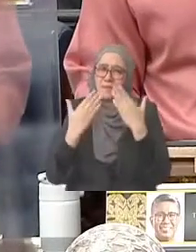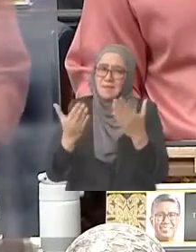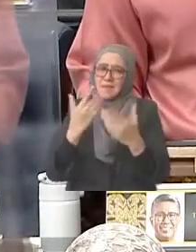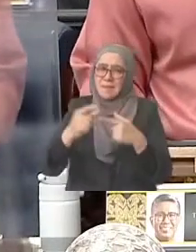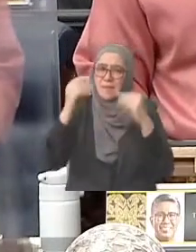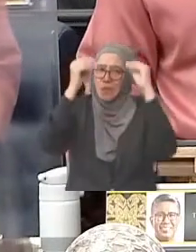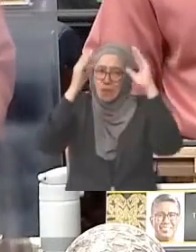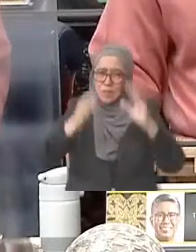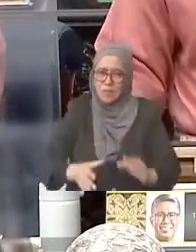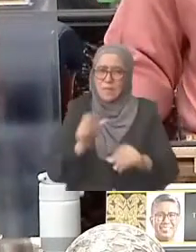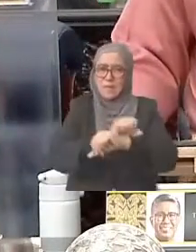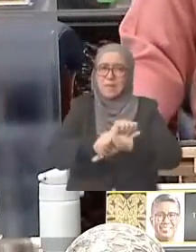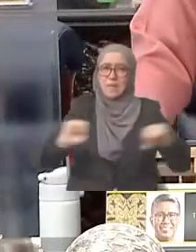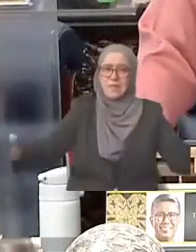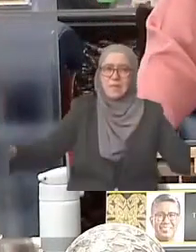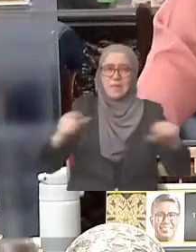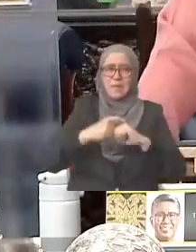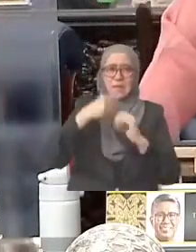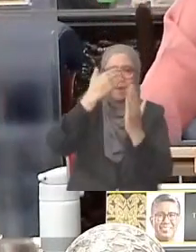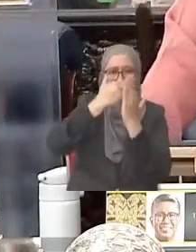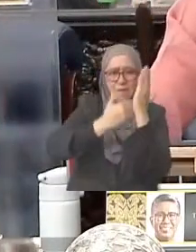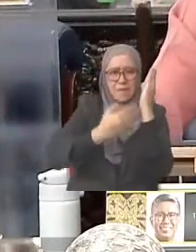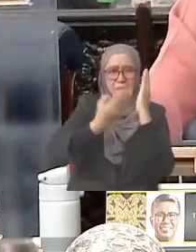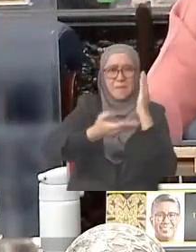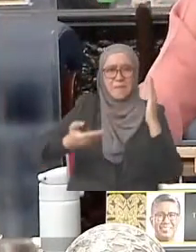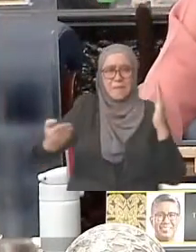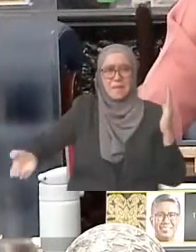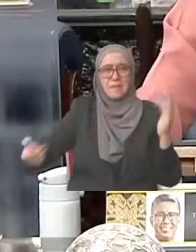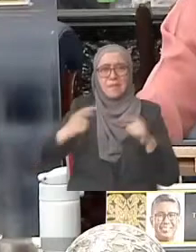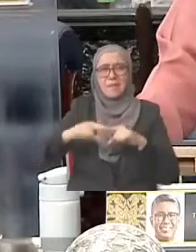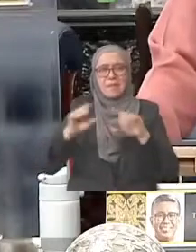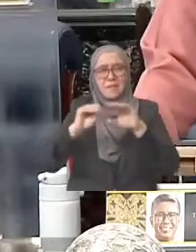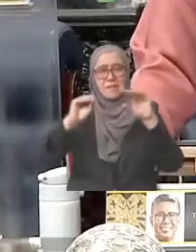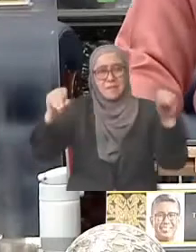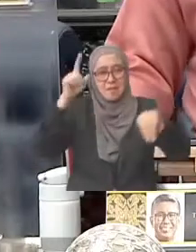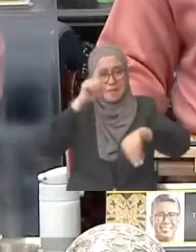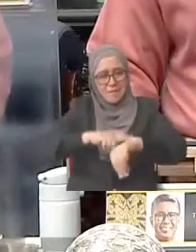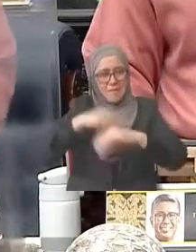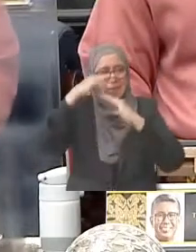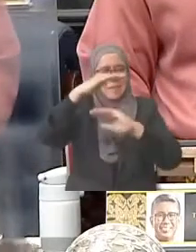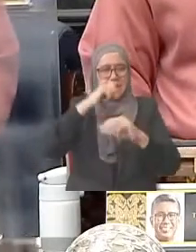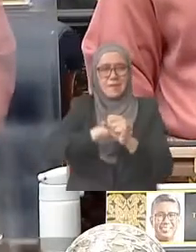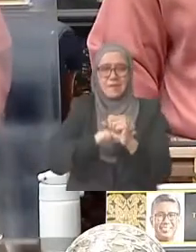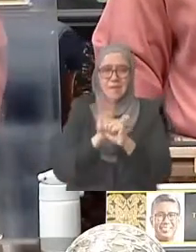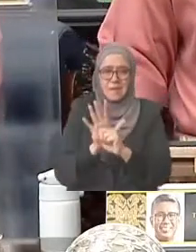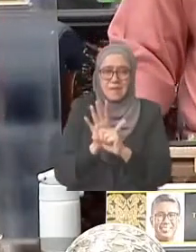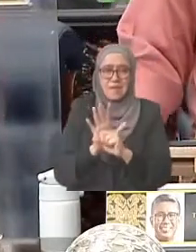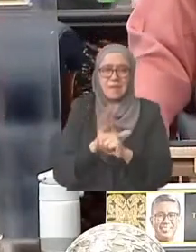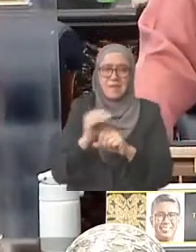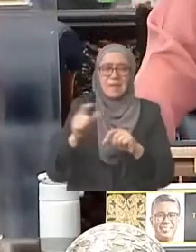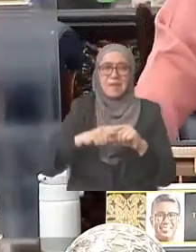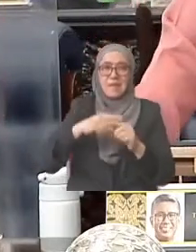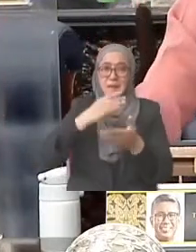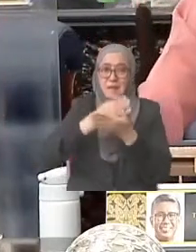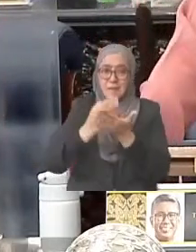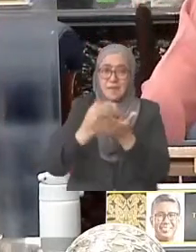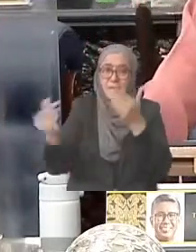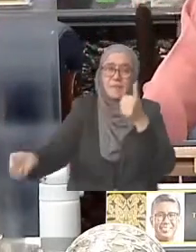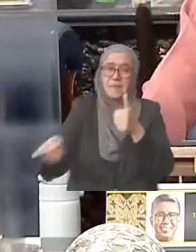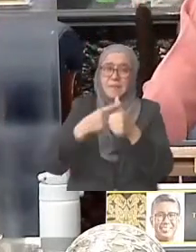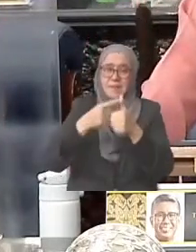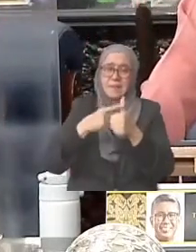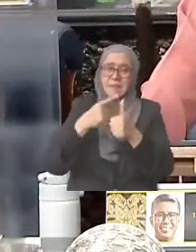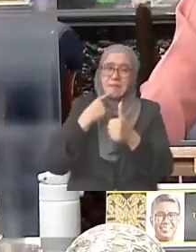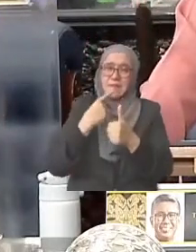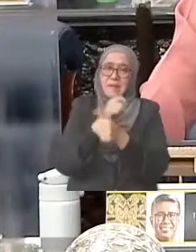tambahan kepada murid-murid smashed tempo PMI baja ini buat pertama kalinya menyediakan insentif khas alat